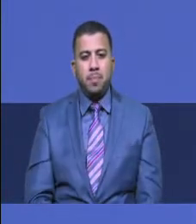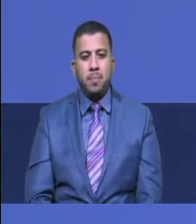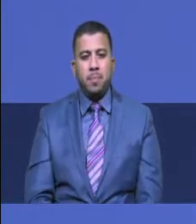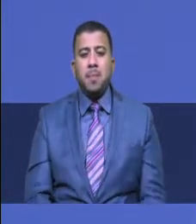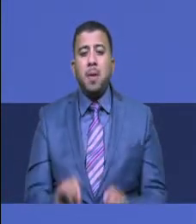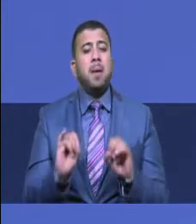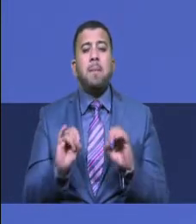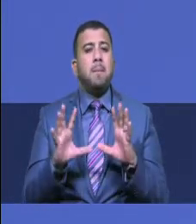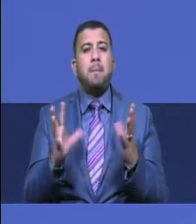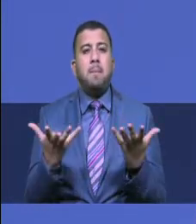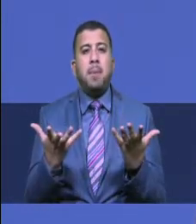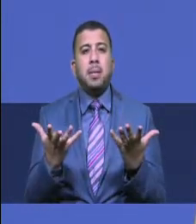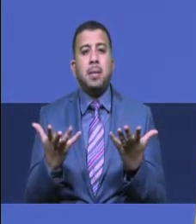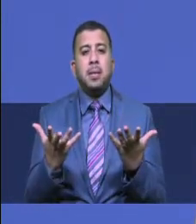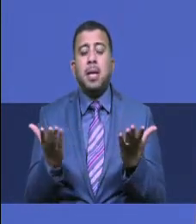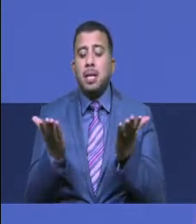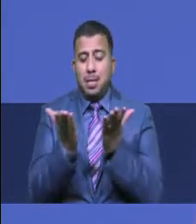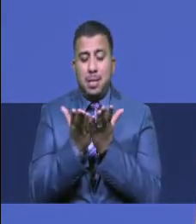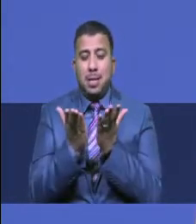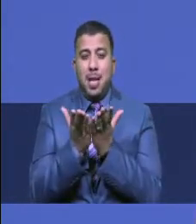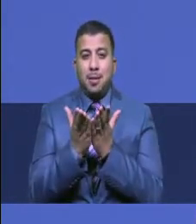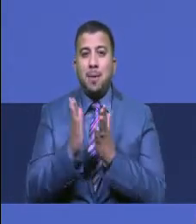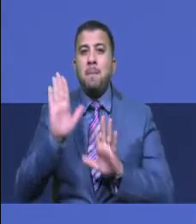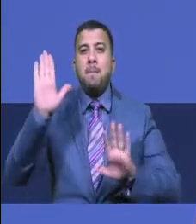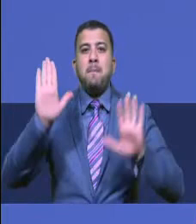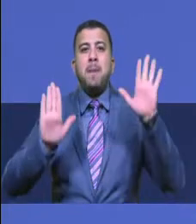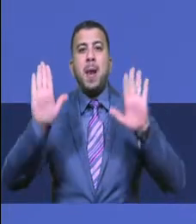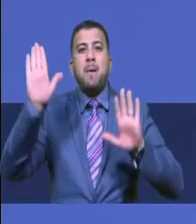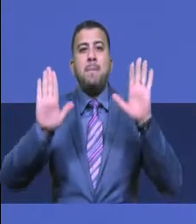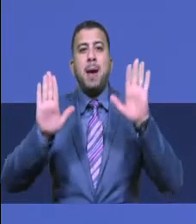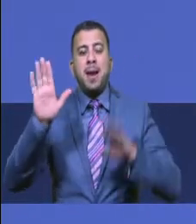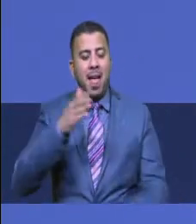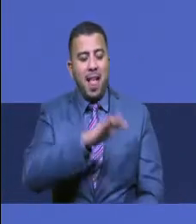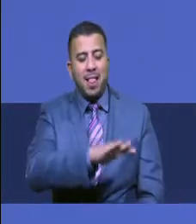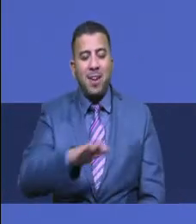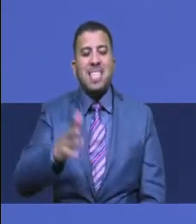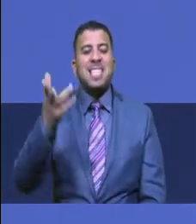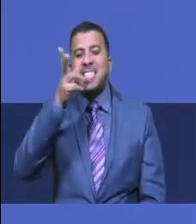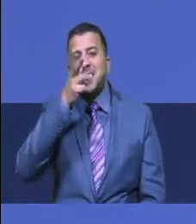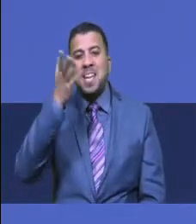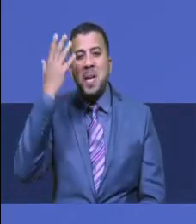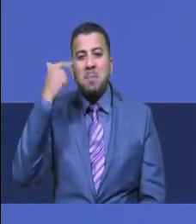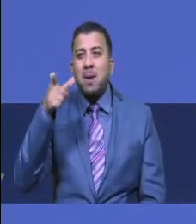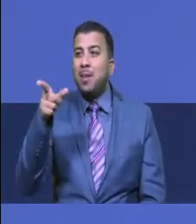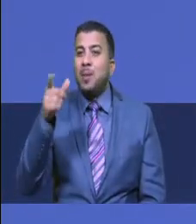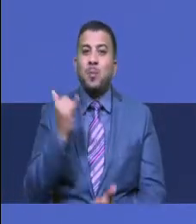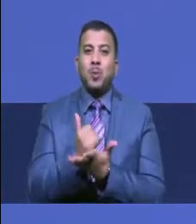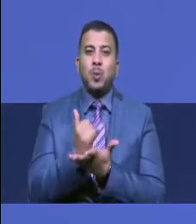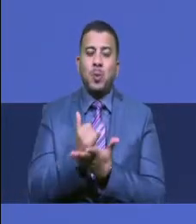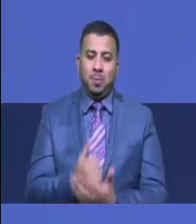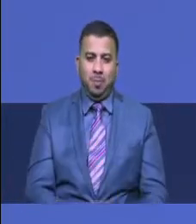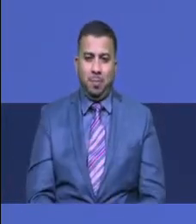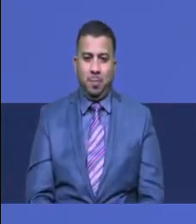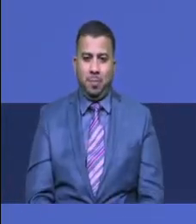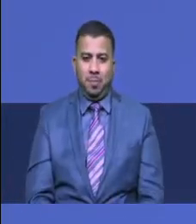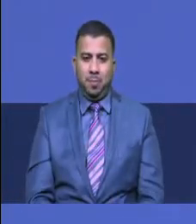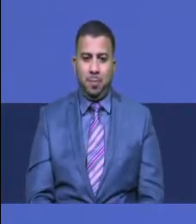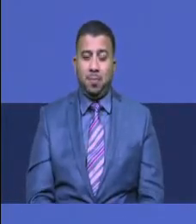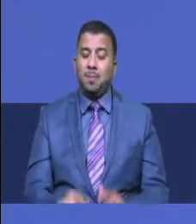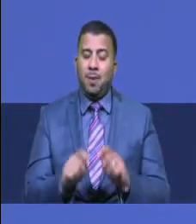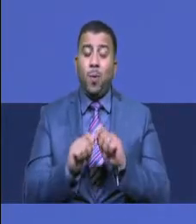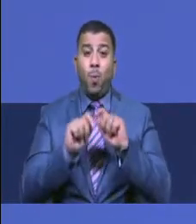من درسوا في برلمان الأطفال، ولل إيضاح